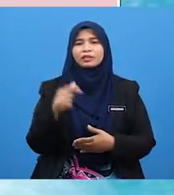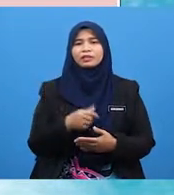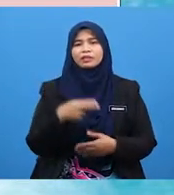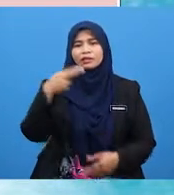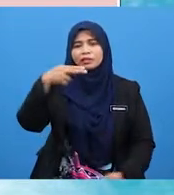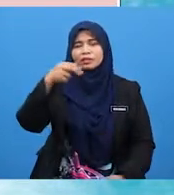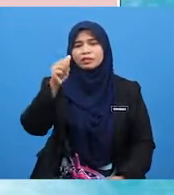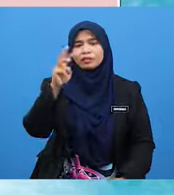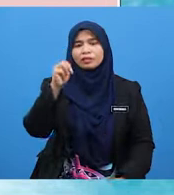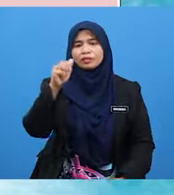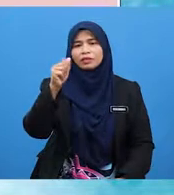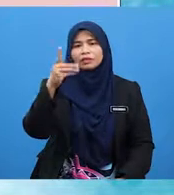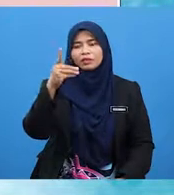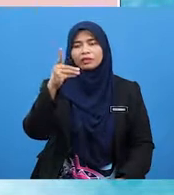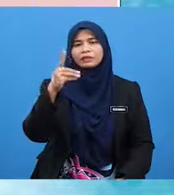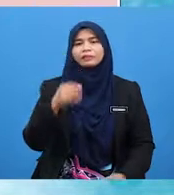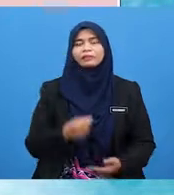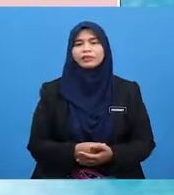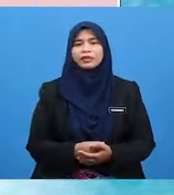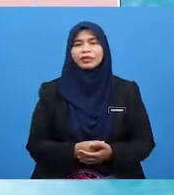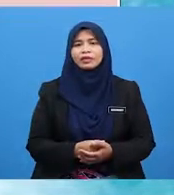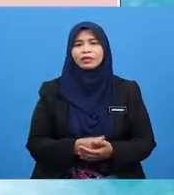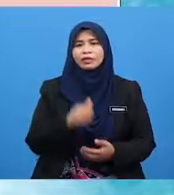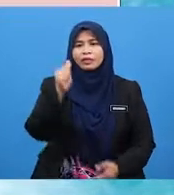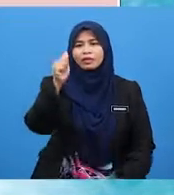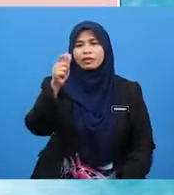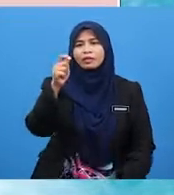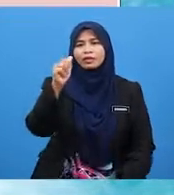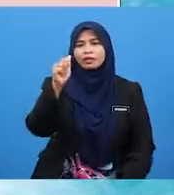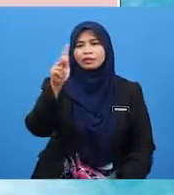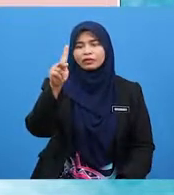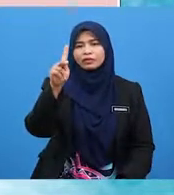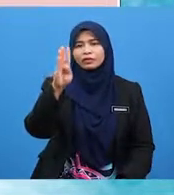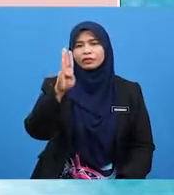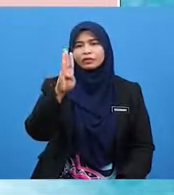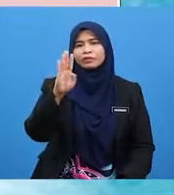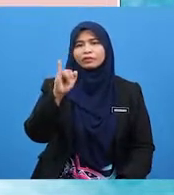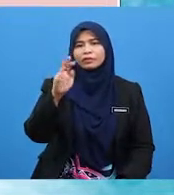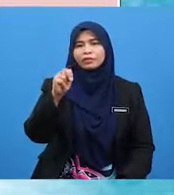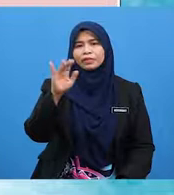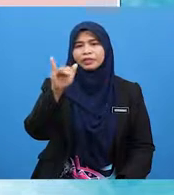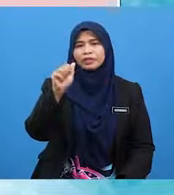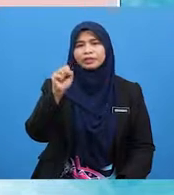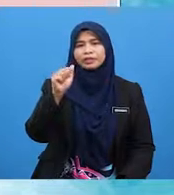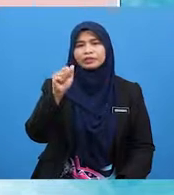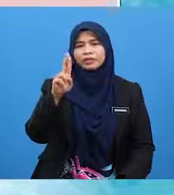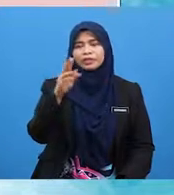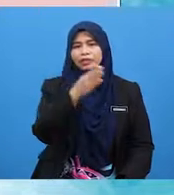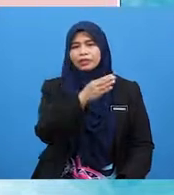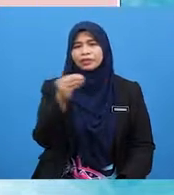Hamad bin Abi Sulaiman, Atta bin Yasar dan Amru bin